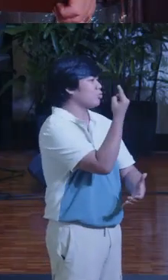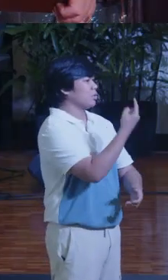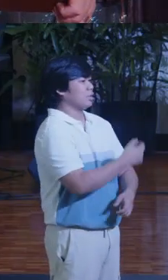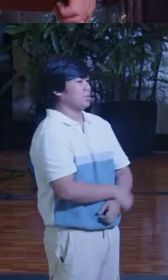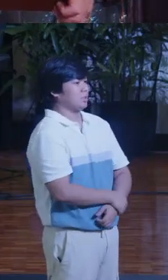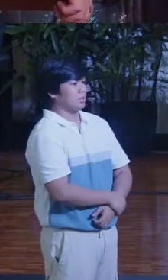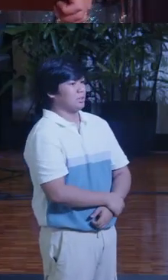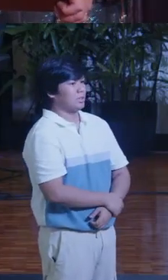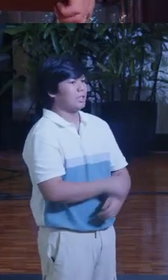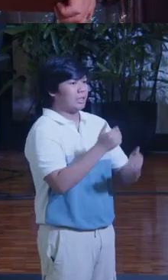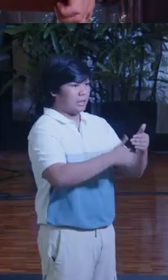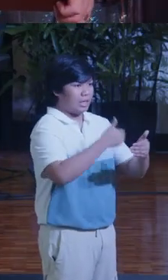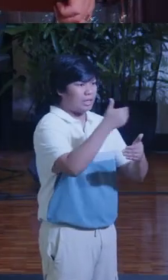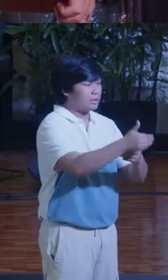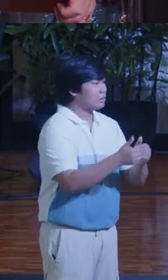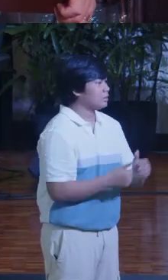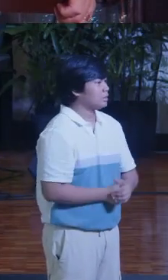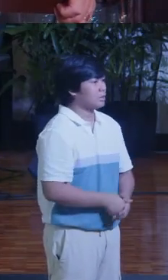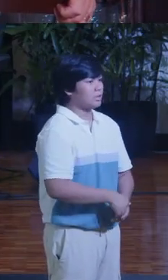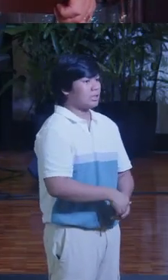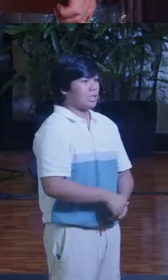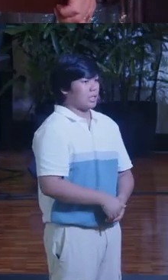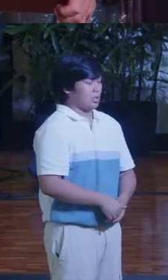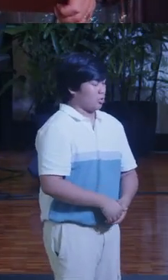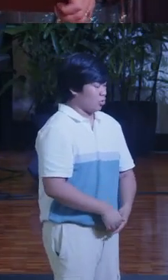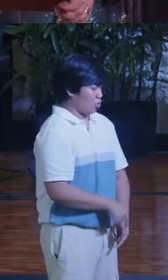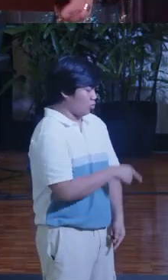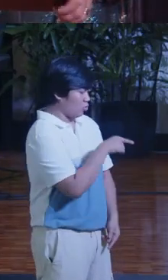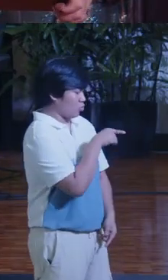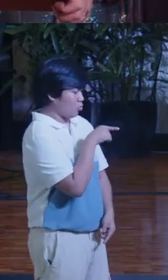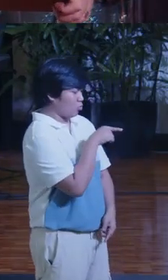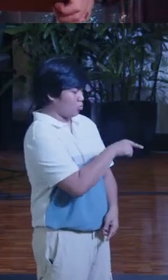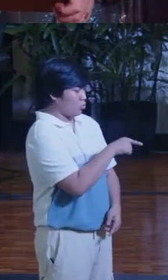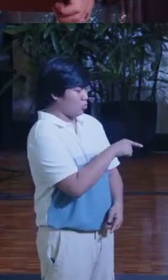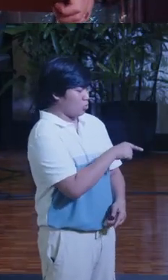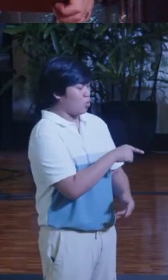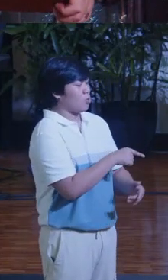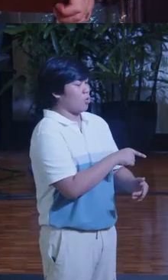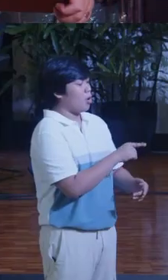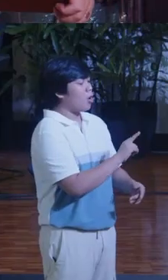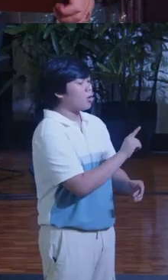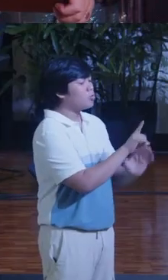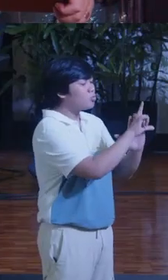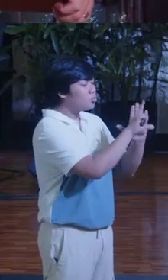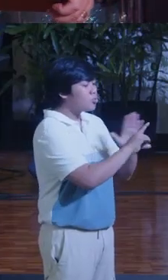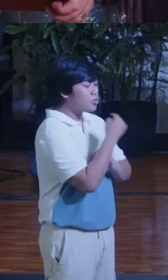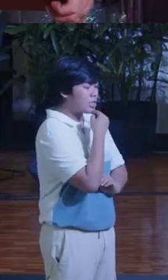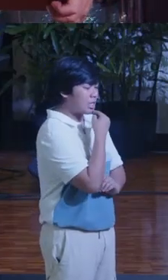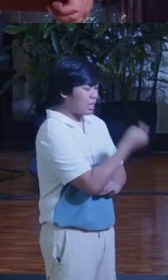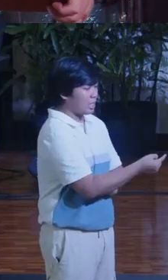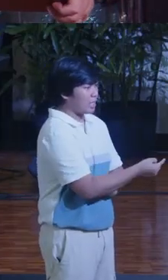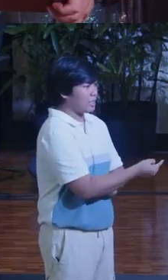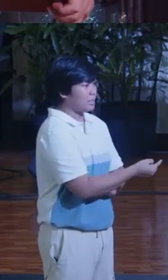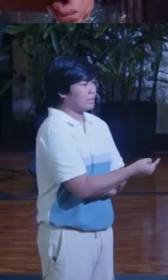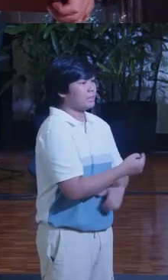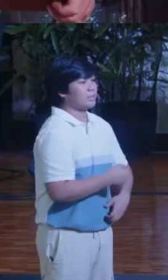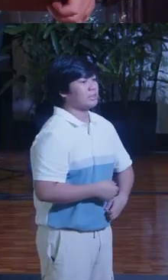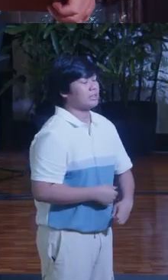Pagkatapos nun, sinabi niya, gusto niyo magpailalim sa batas. Ang sabi sa batas,